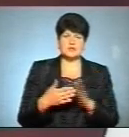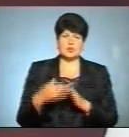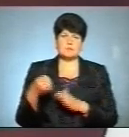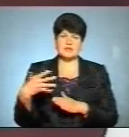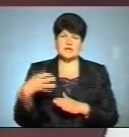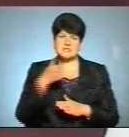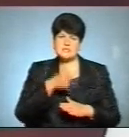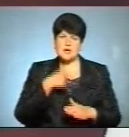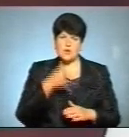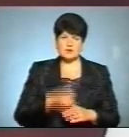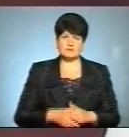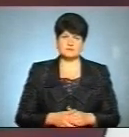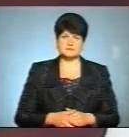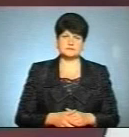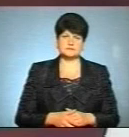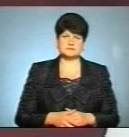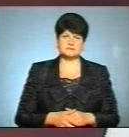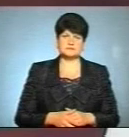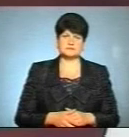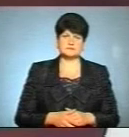років, каже Володимир Галевич.